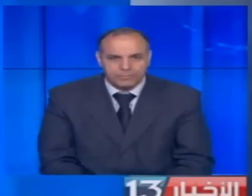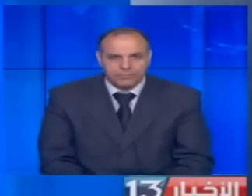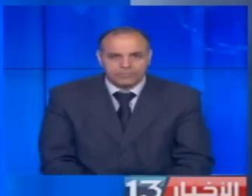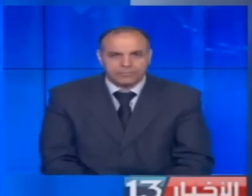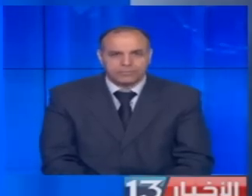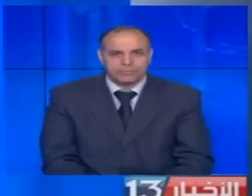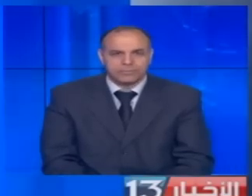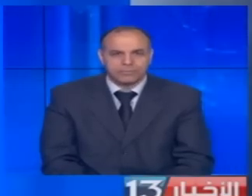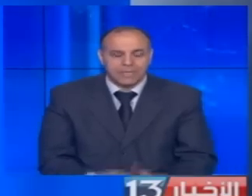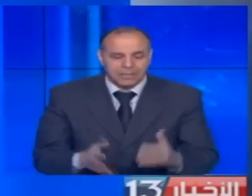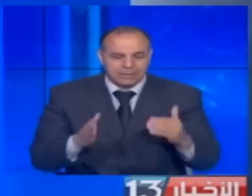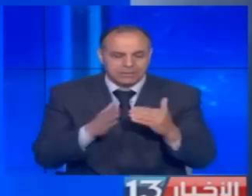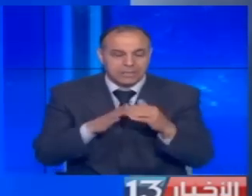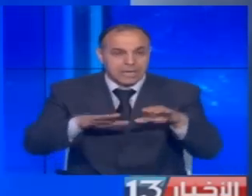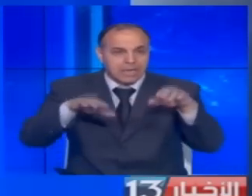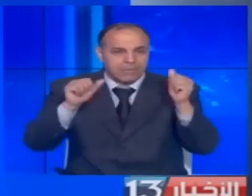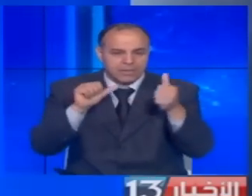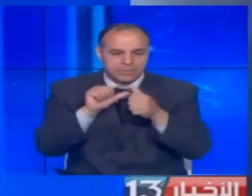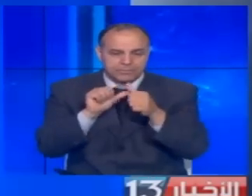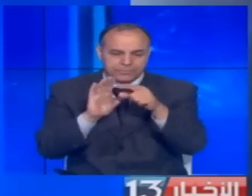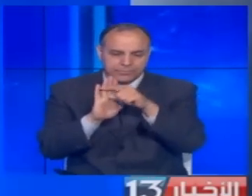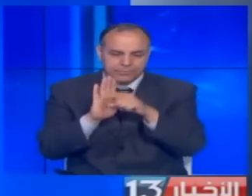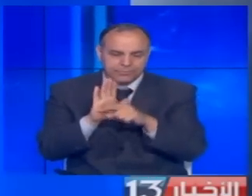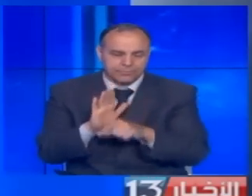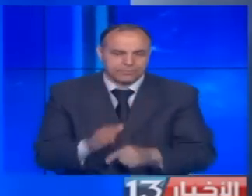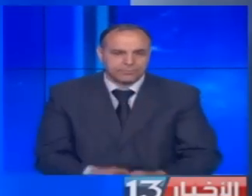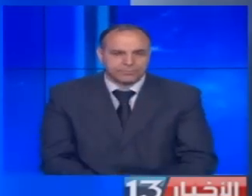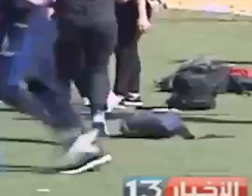ختام النشره وهذا تذكير بالعناوين